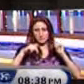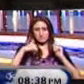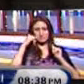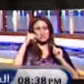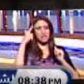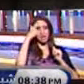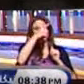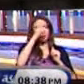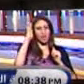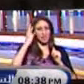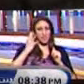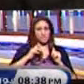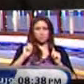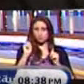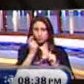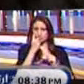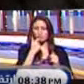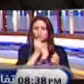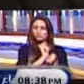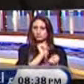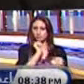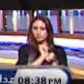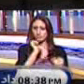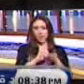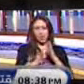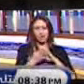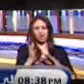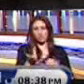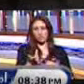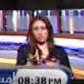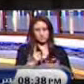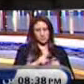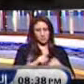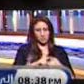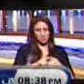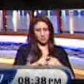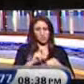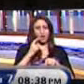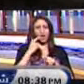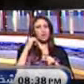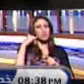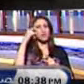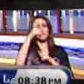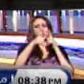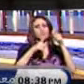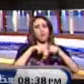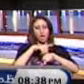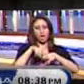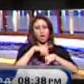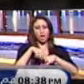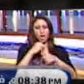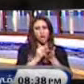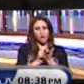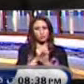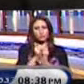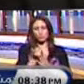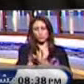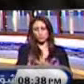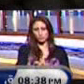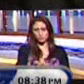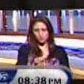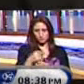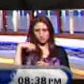ليبيا، متابعتهم للموضوع دقيقة بدقيقة، ثم هنا الرئاسة إذا